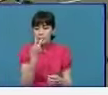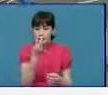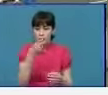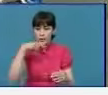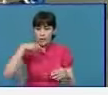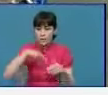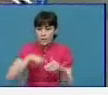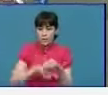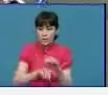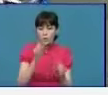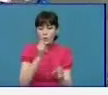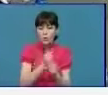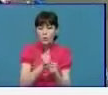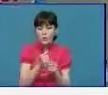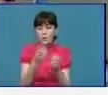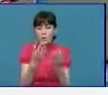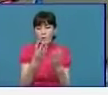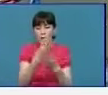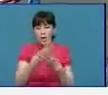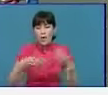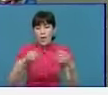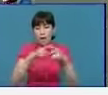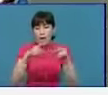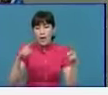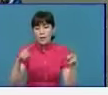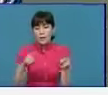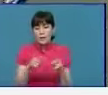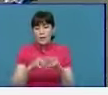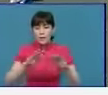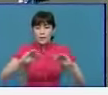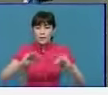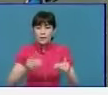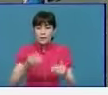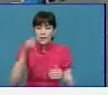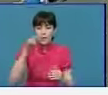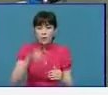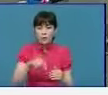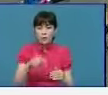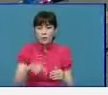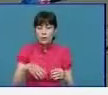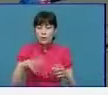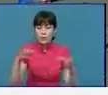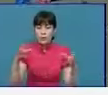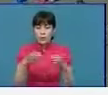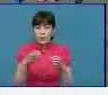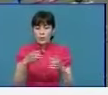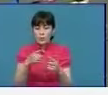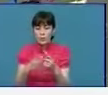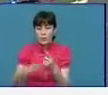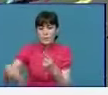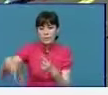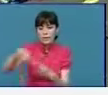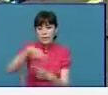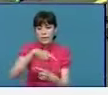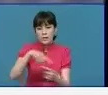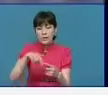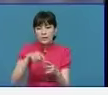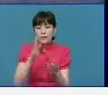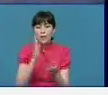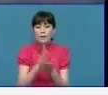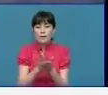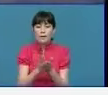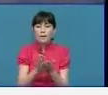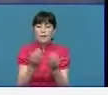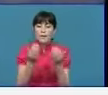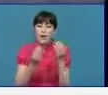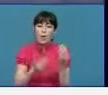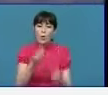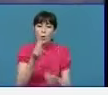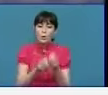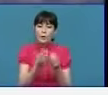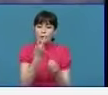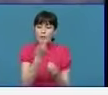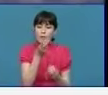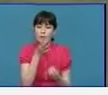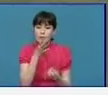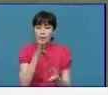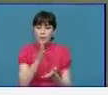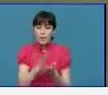жасап, қақпашы Сергей Бойченконы әбден абыржытты. Абырой болғанда доп қақпа бағанасына тиіп кері қайтты. Есесіне ойынның екінші